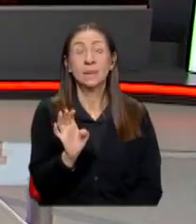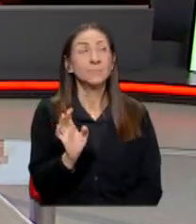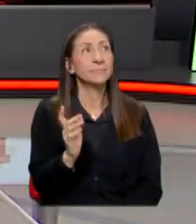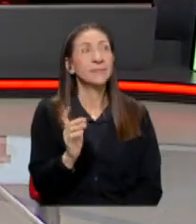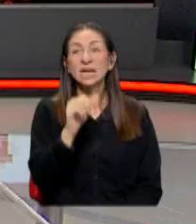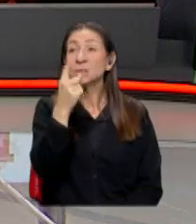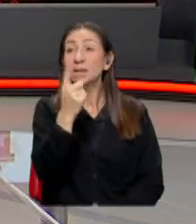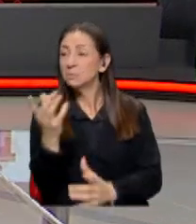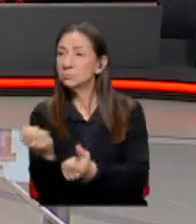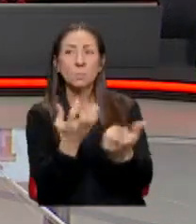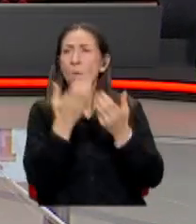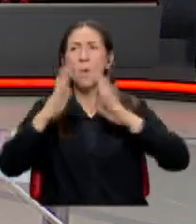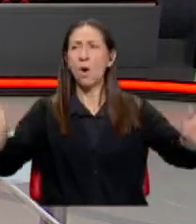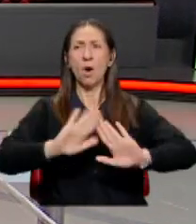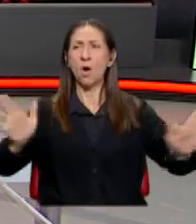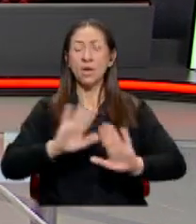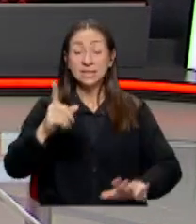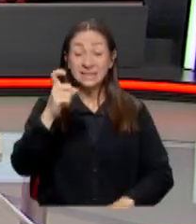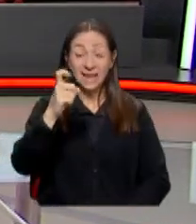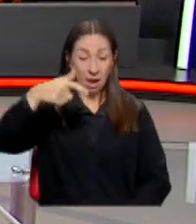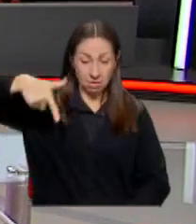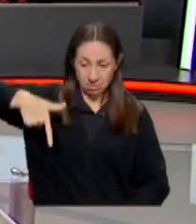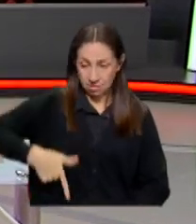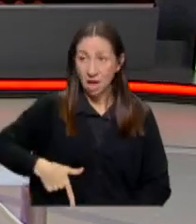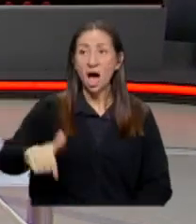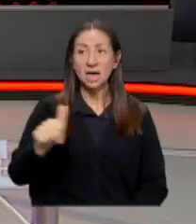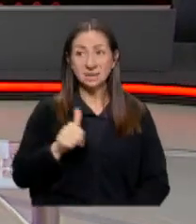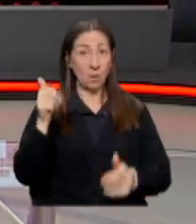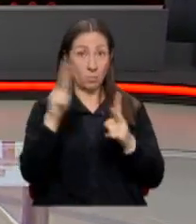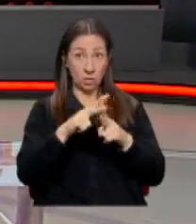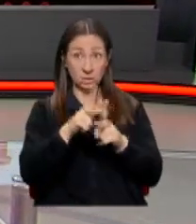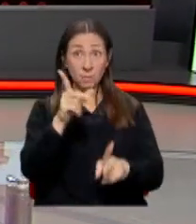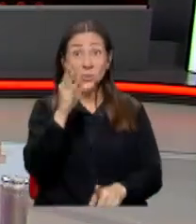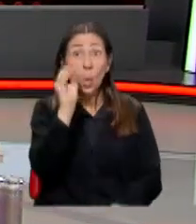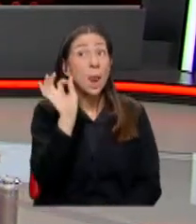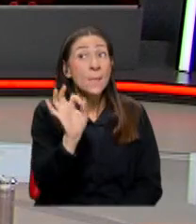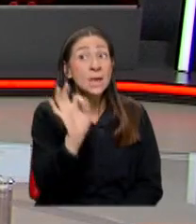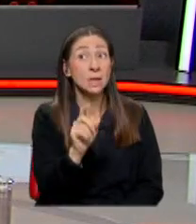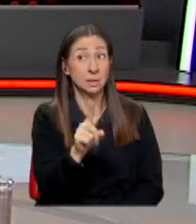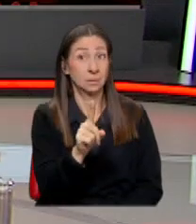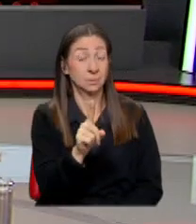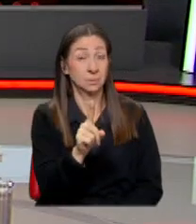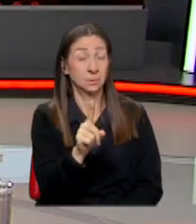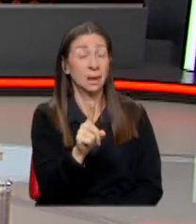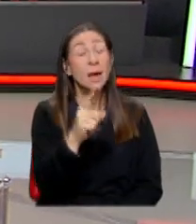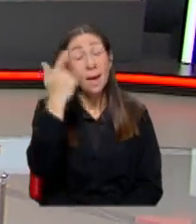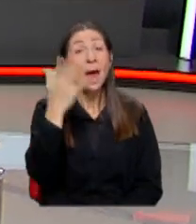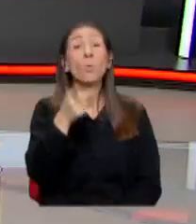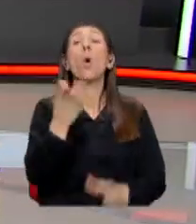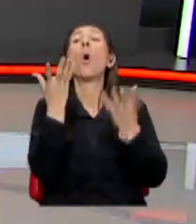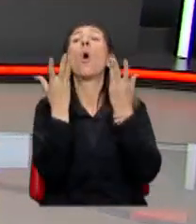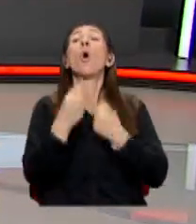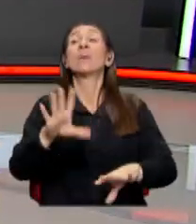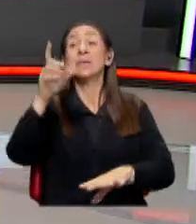hiçbir taraf tutmadan silah taşıyanlar, asker, polis, bakın çok kritik. Eğer bu